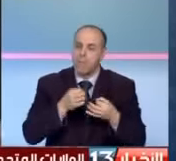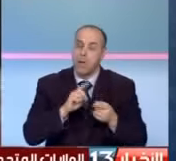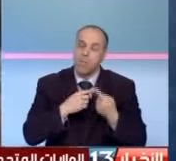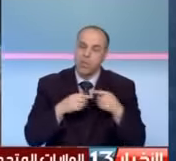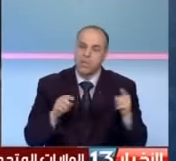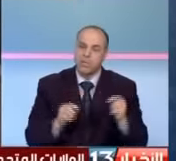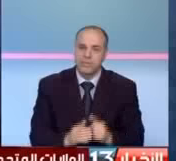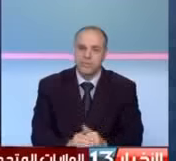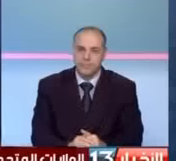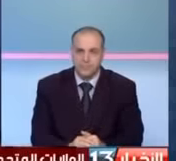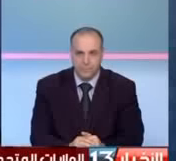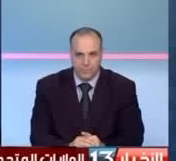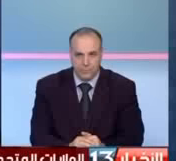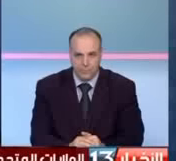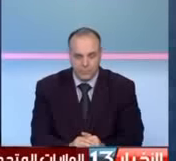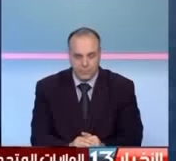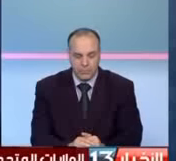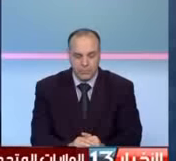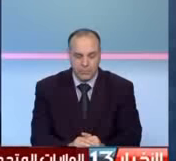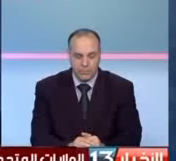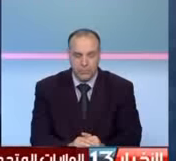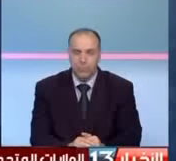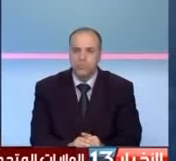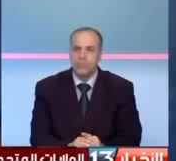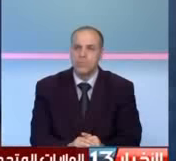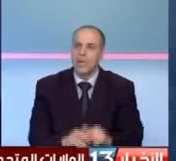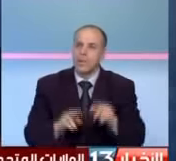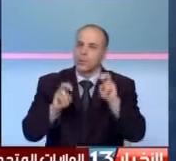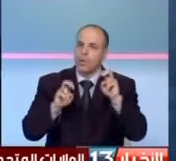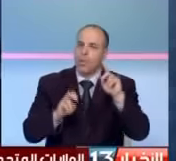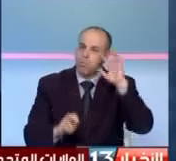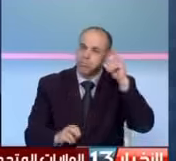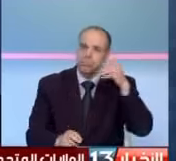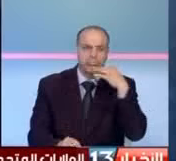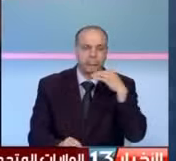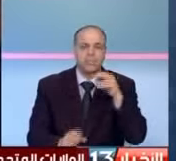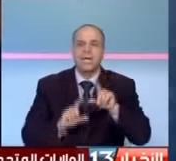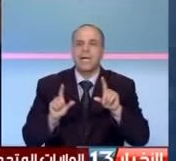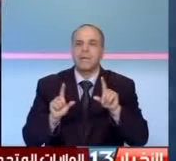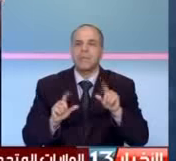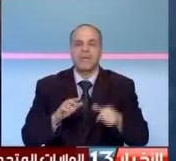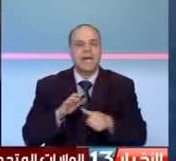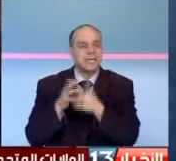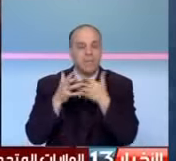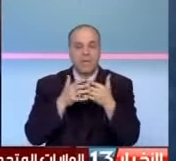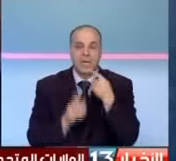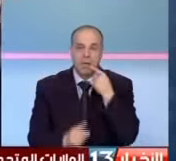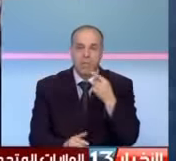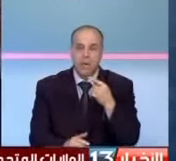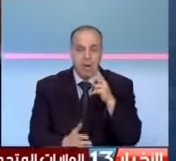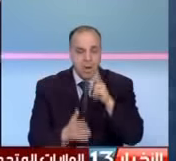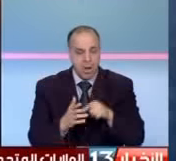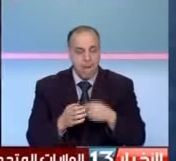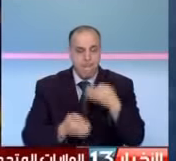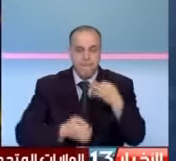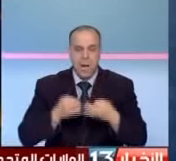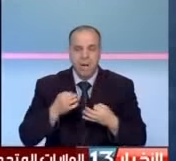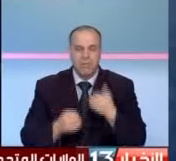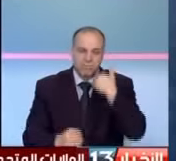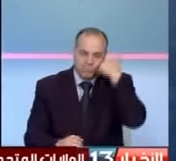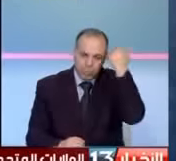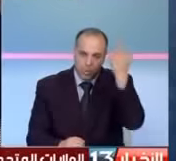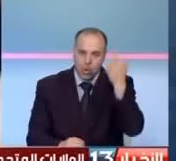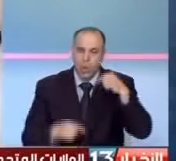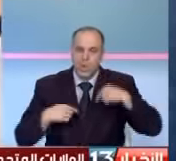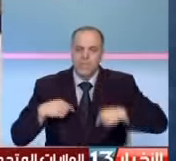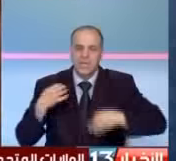مختلفة. وفي رد على هذا التعليق أعلن المتحدث الإعلامي باسم البيت الأبيض أن قرار المحكمة مخزن وأن